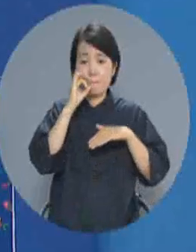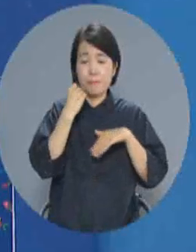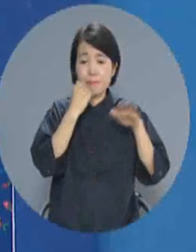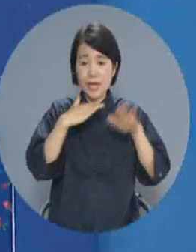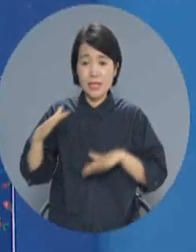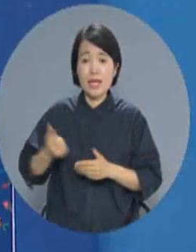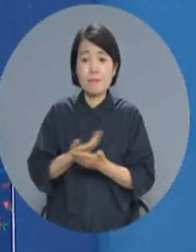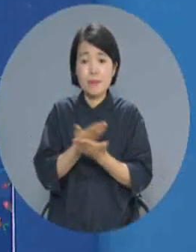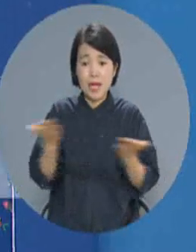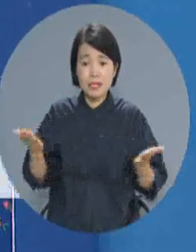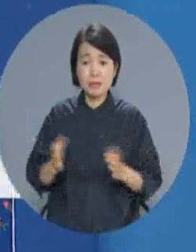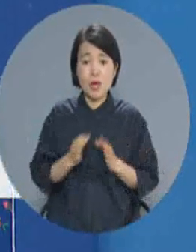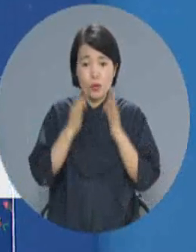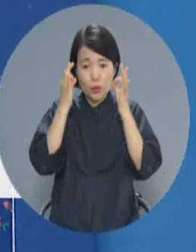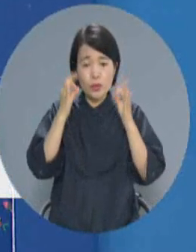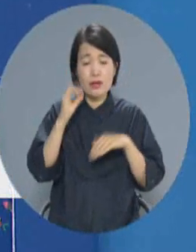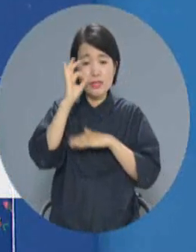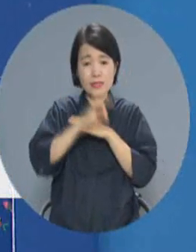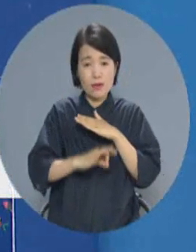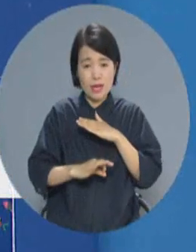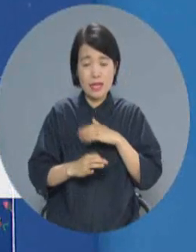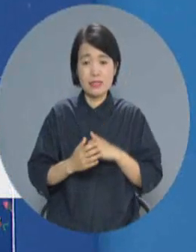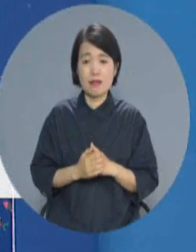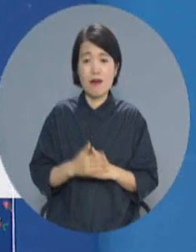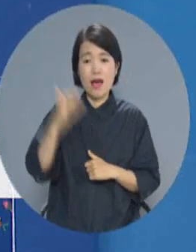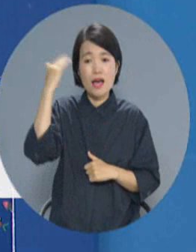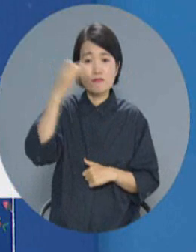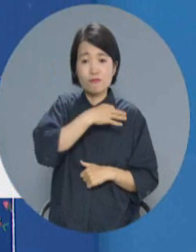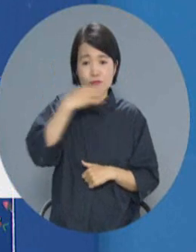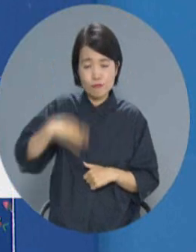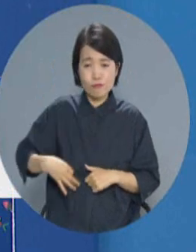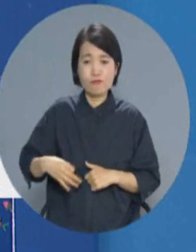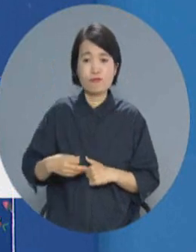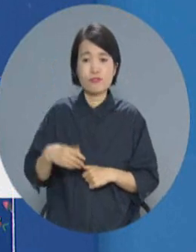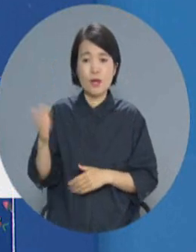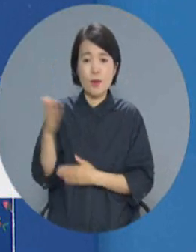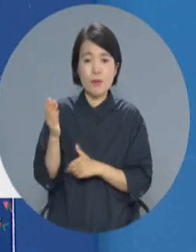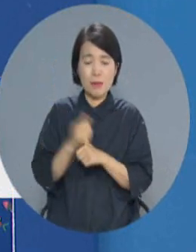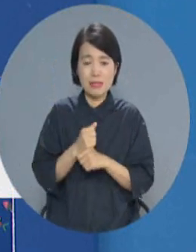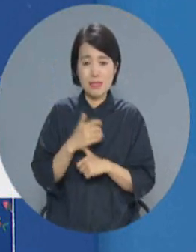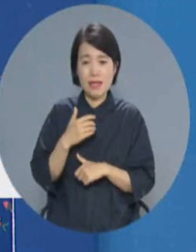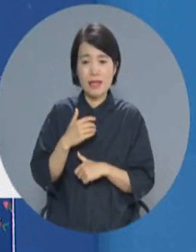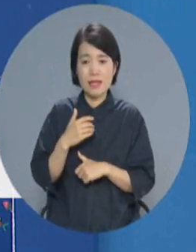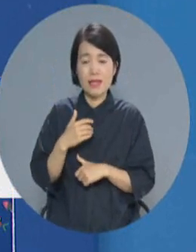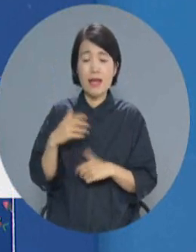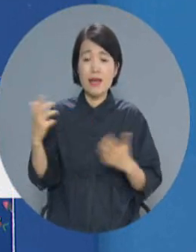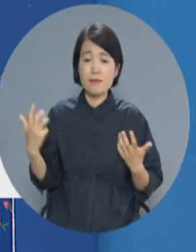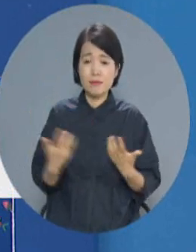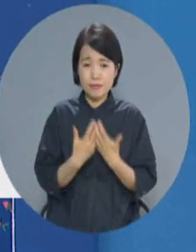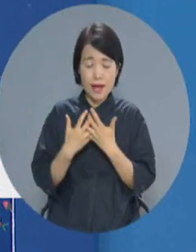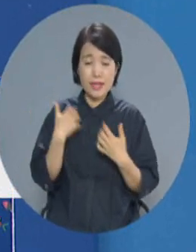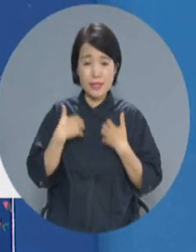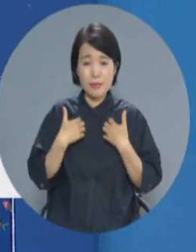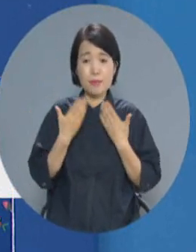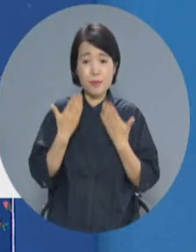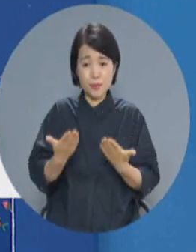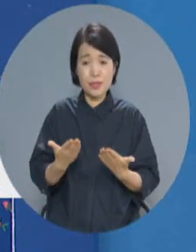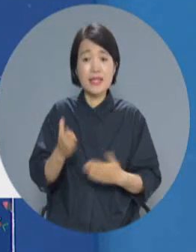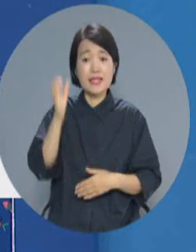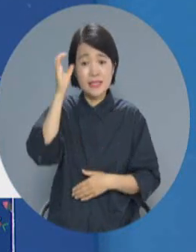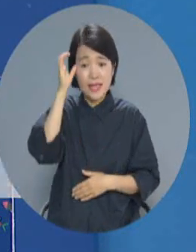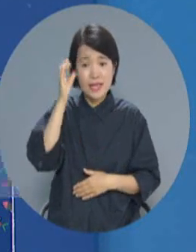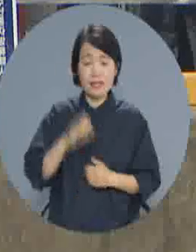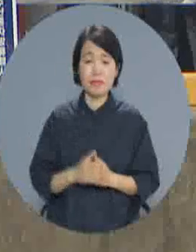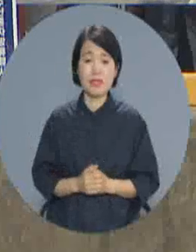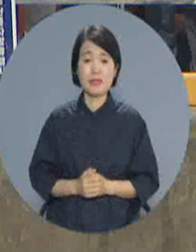이러한 노력은 서해로 출항하는 양국 어민들에게 품의 기쁨을 지속적으로 안겨줄 것이라고